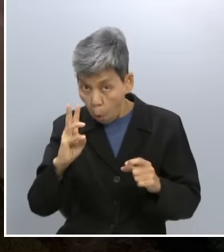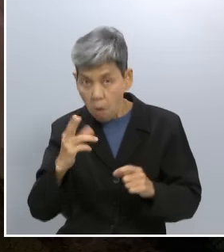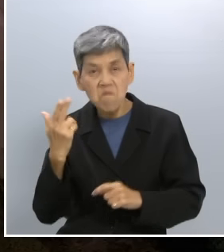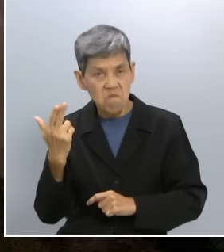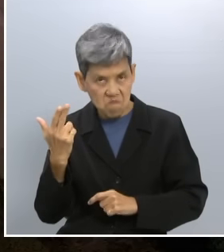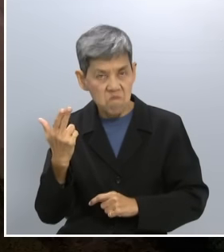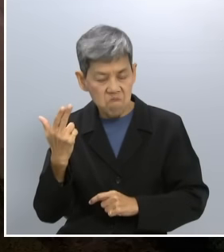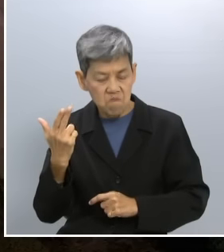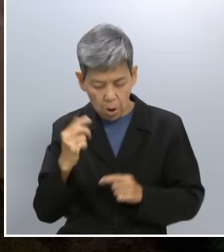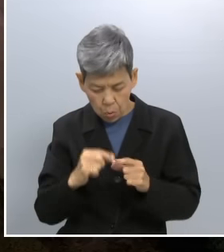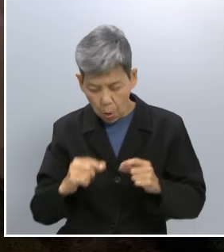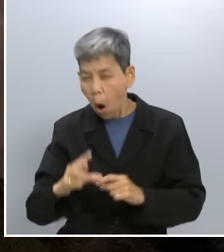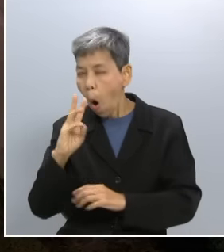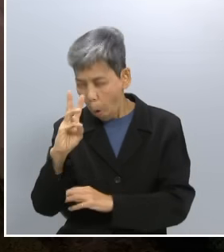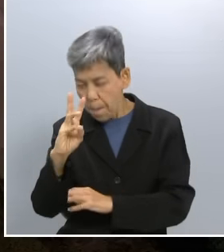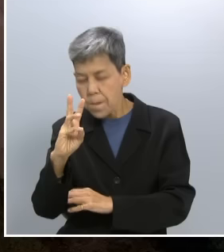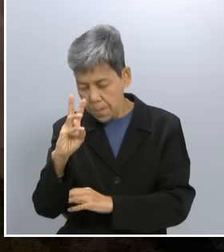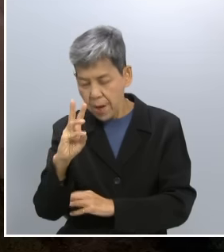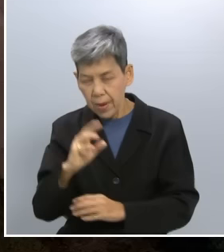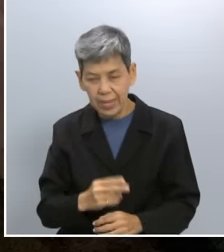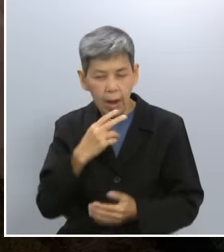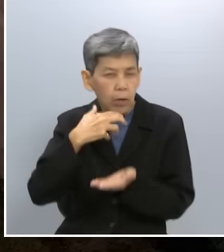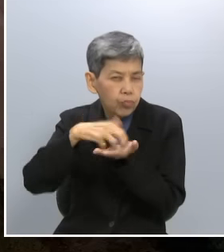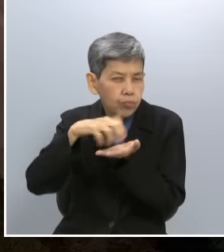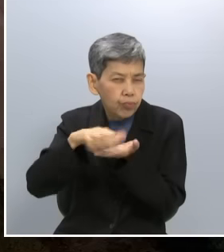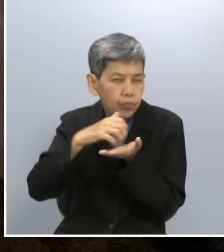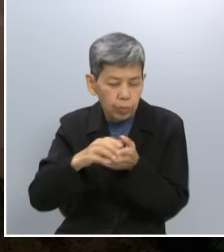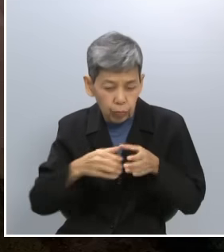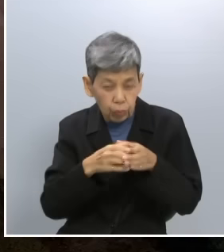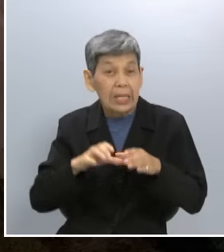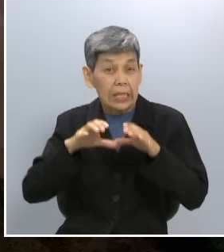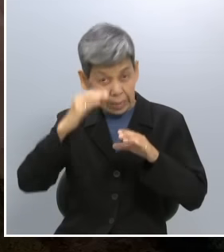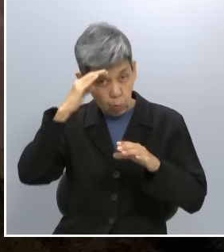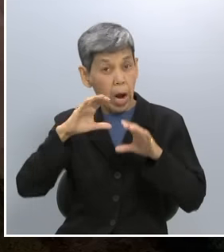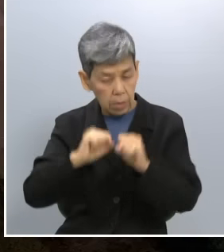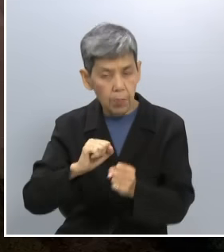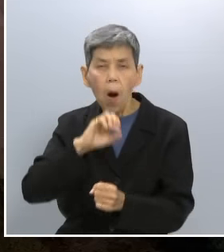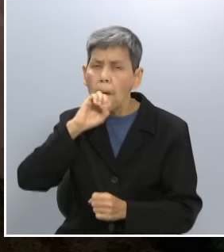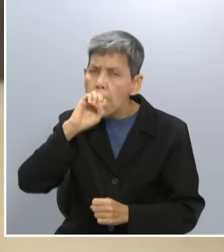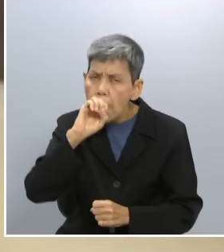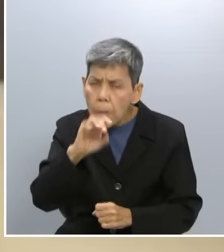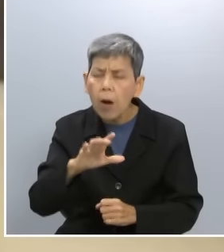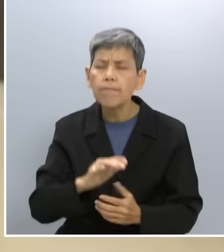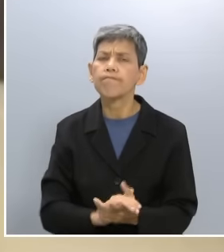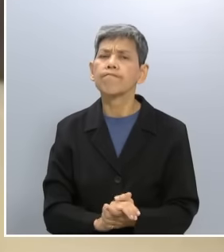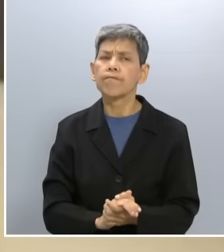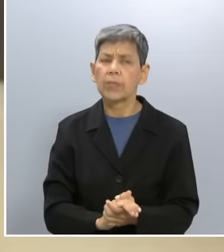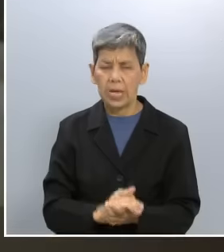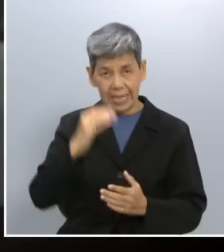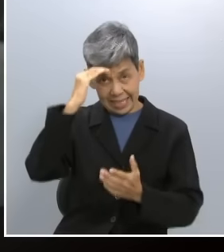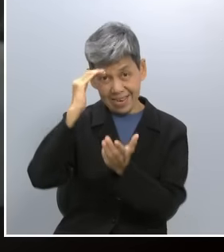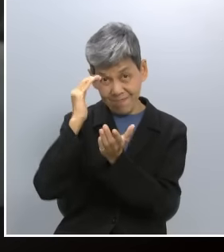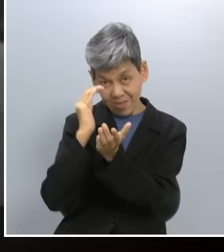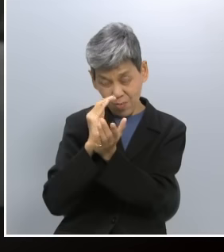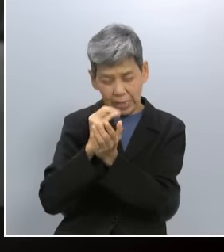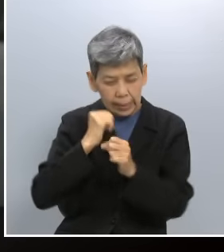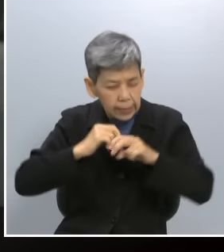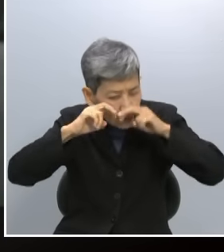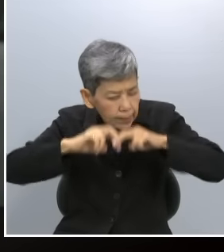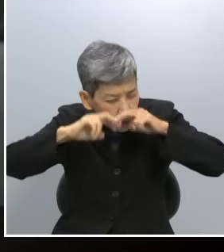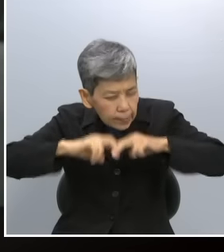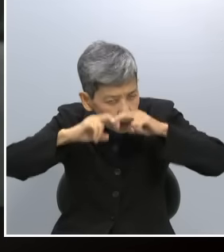กระสุนปืนอีก6นัดด้วยนะครับมีรายงานนะครับจากชุดจับกุมแจ้งมานะฮะบอกว่าก่อนหน้านี้เนี่ยตำรวจเองนะครับได้ทำการสืบสว